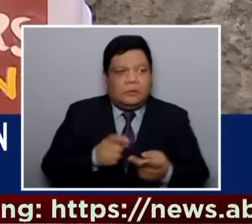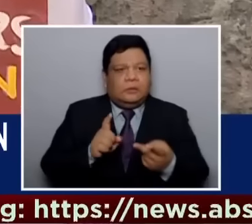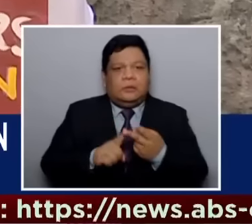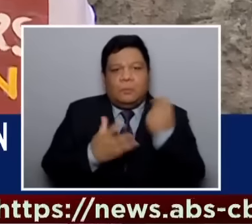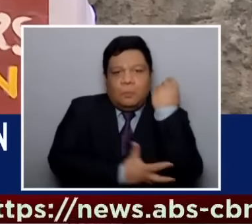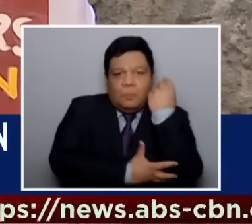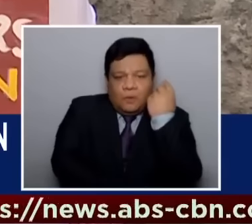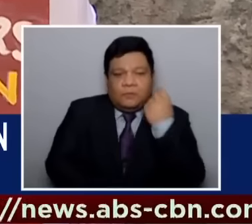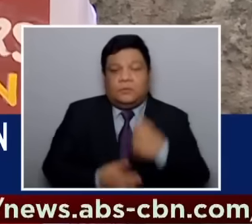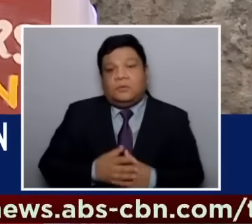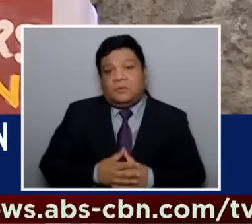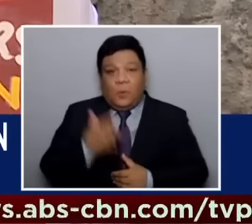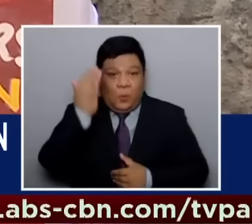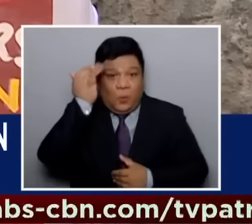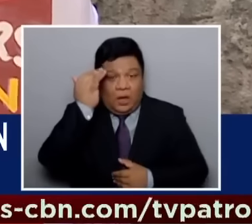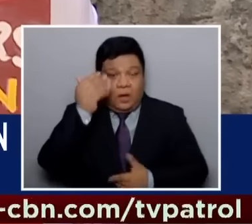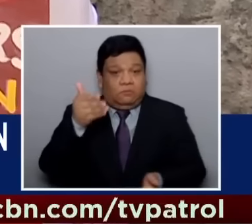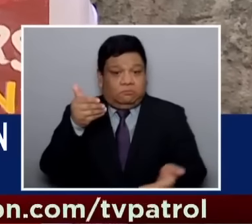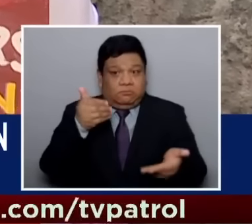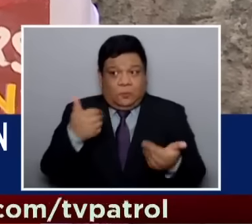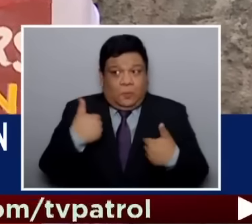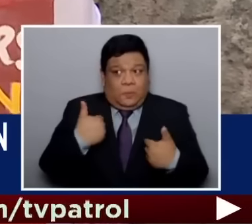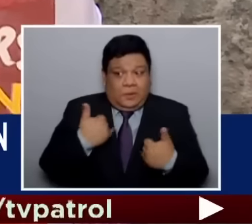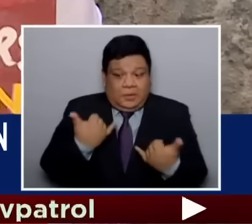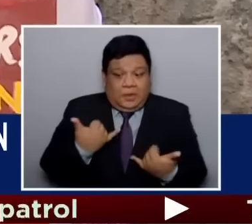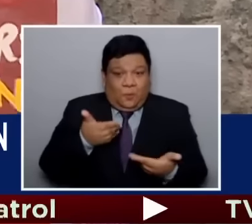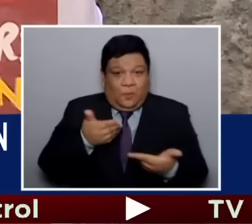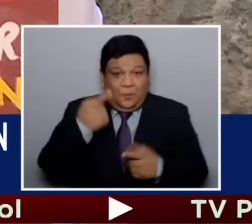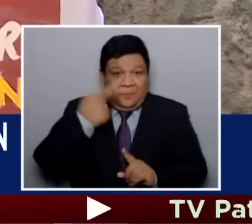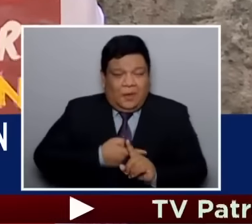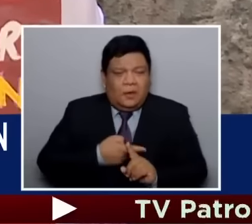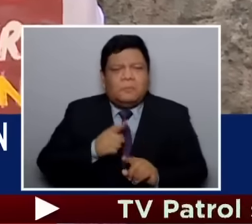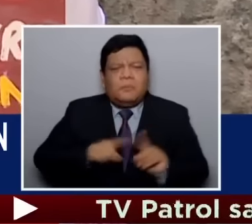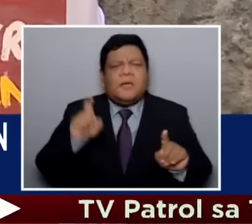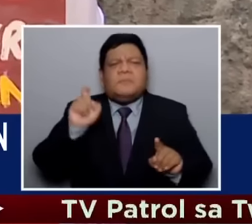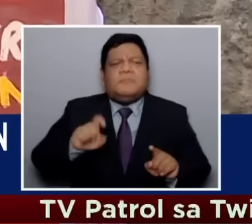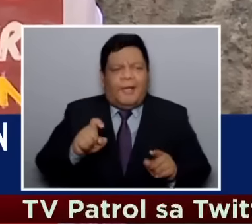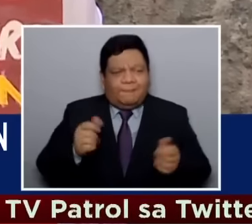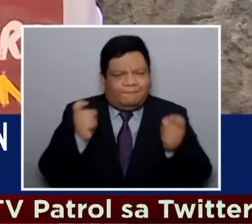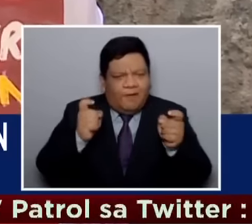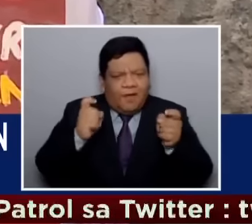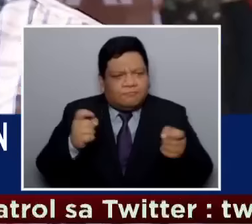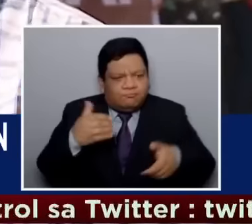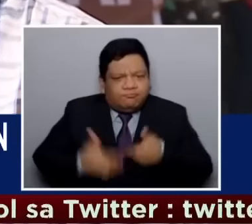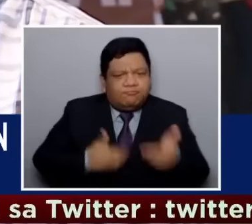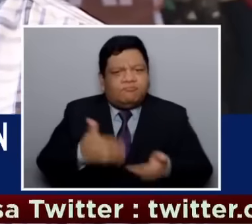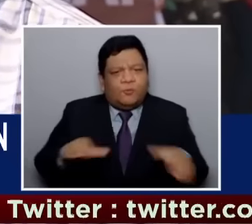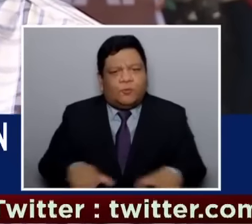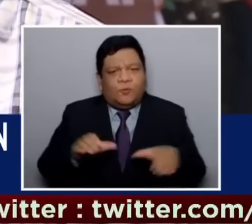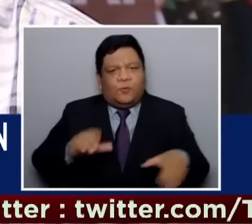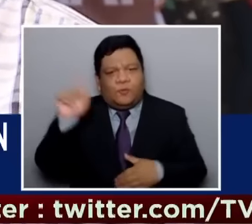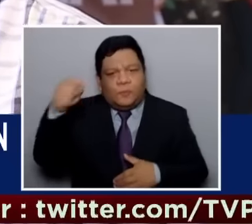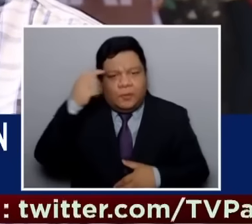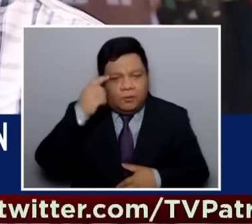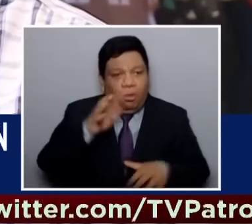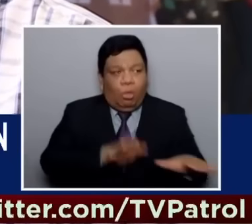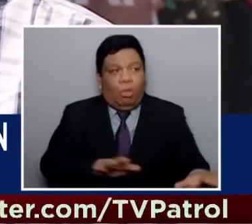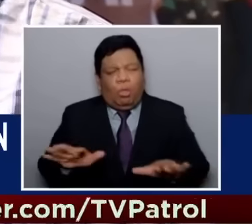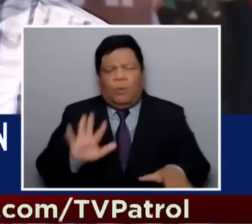kasi mag-iisang buwan pa lang sa pwesto, di dapat magpatumpik-tumpik ang gobyerno. Ano ang ating